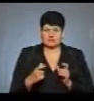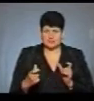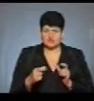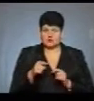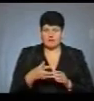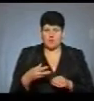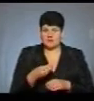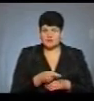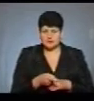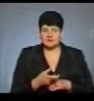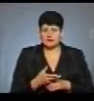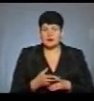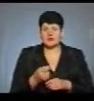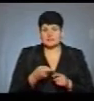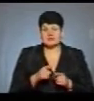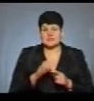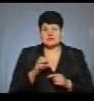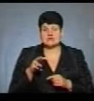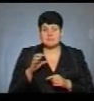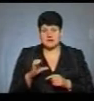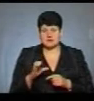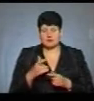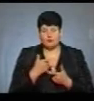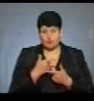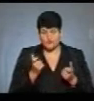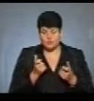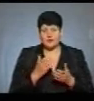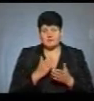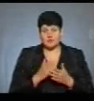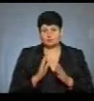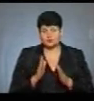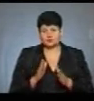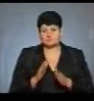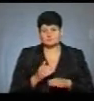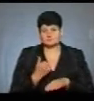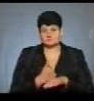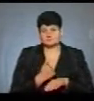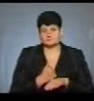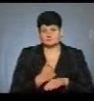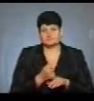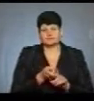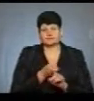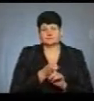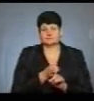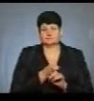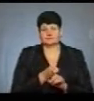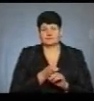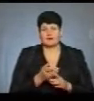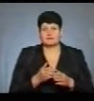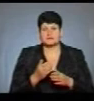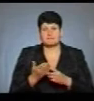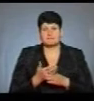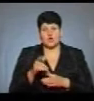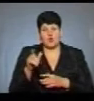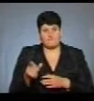вже оплатилося. Але от, власне, це СМС-повідомлення мало би бути комунікаційним зв'язком між пільговиком